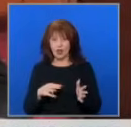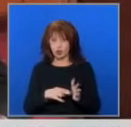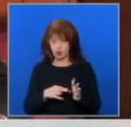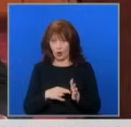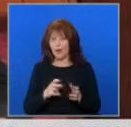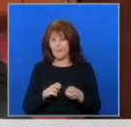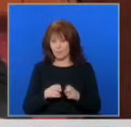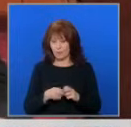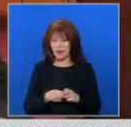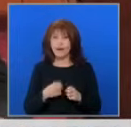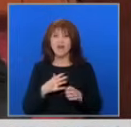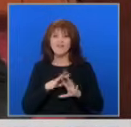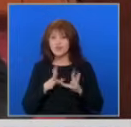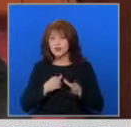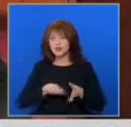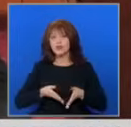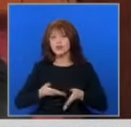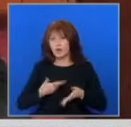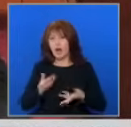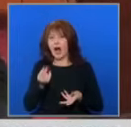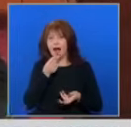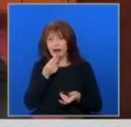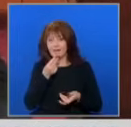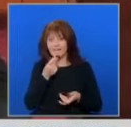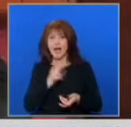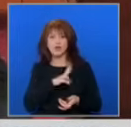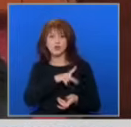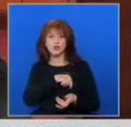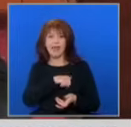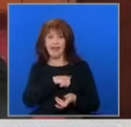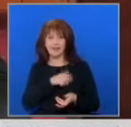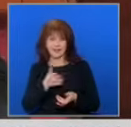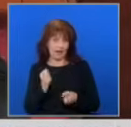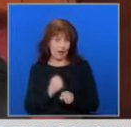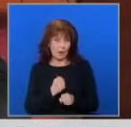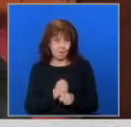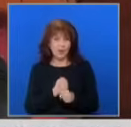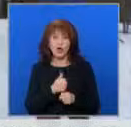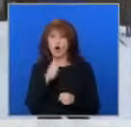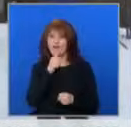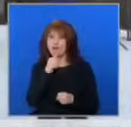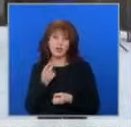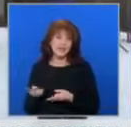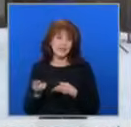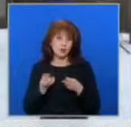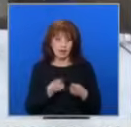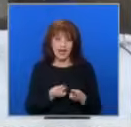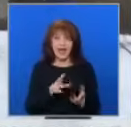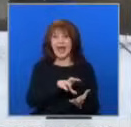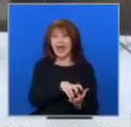има доставени храна, работят социалните патронажи, вода също. Екипите